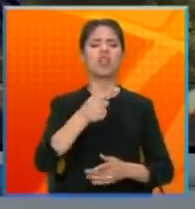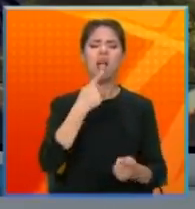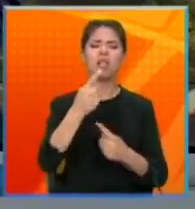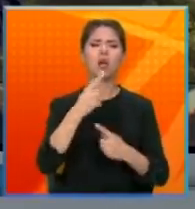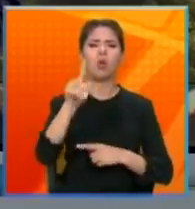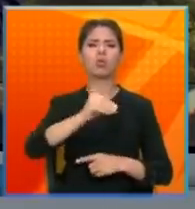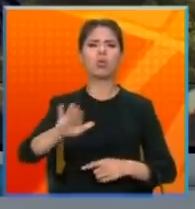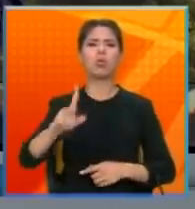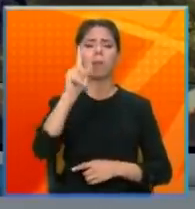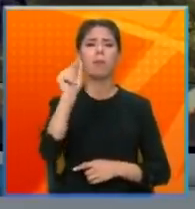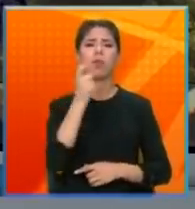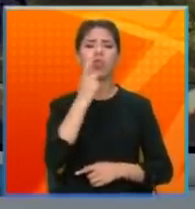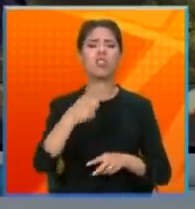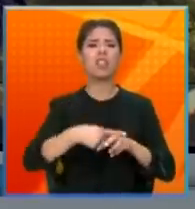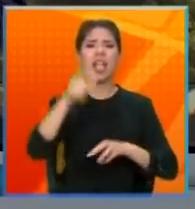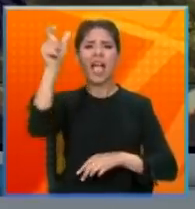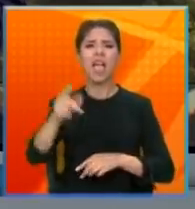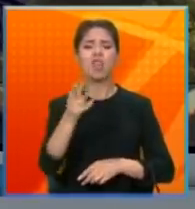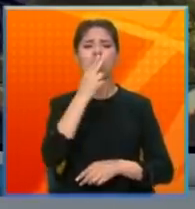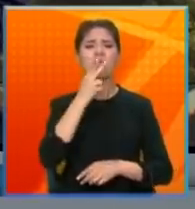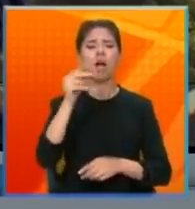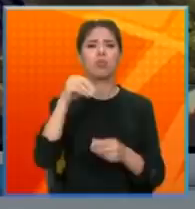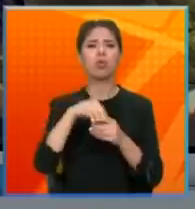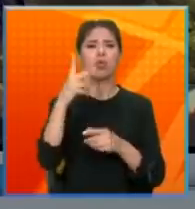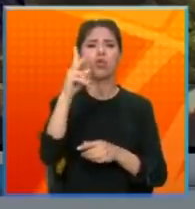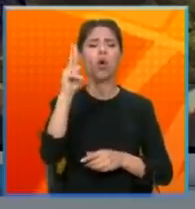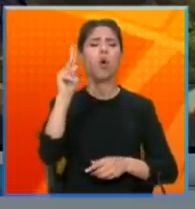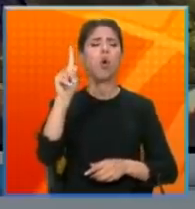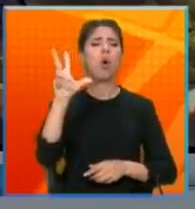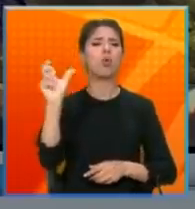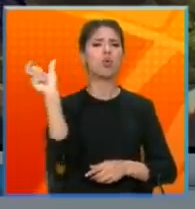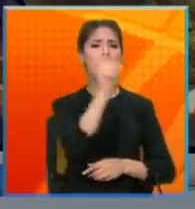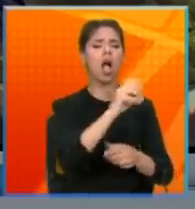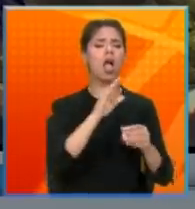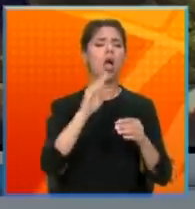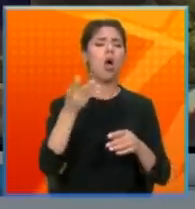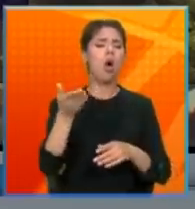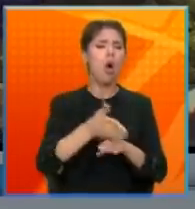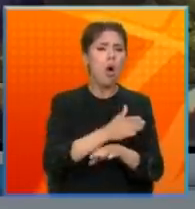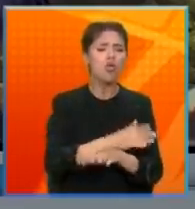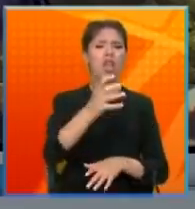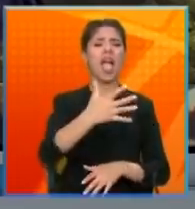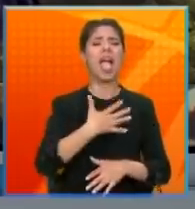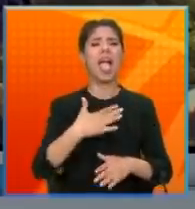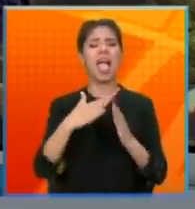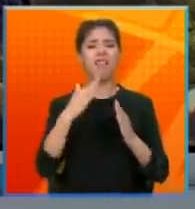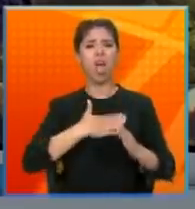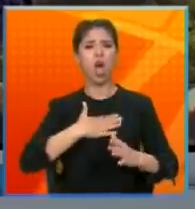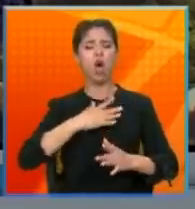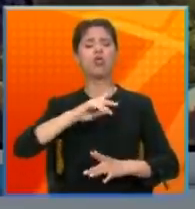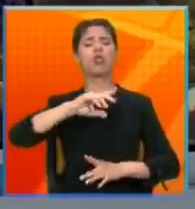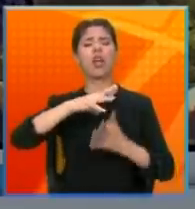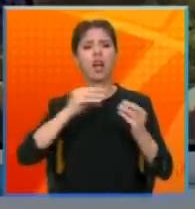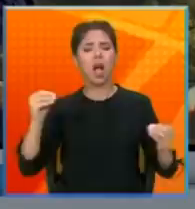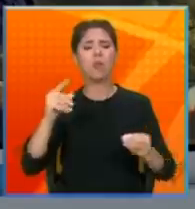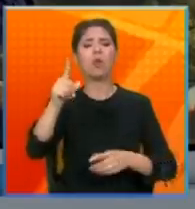o çocukların. 1,5 yaşındaki Ecrin, Samsun Vezirköprü'de tam 13 ay önce evinin önünde oynarken kaybolmuştu. Arazi aramasında bulunan kafatası ve kemik